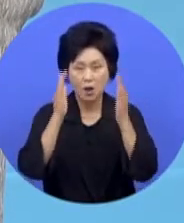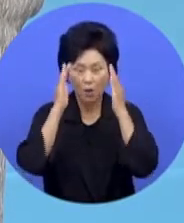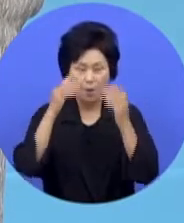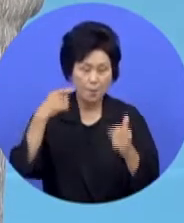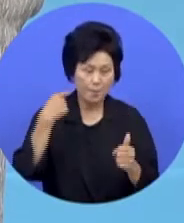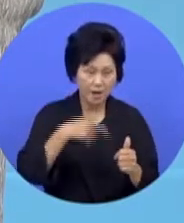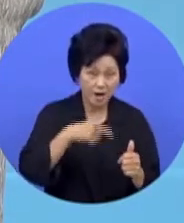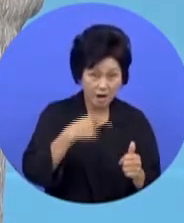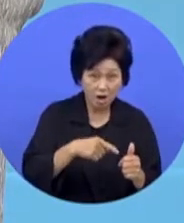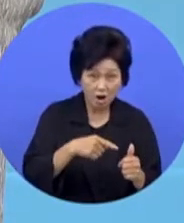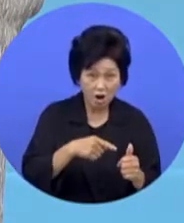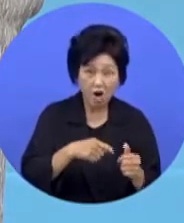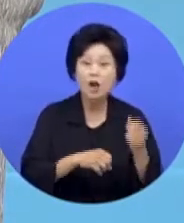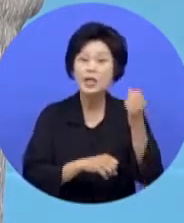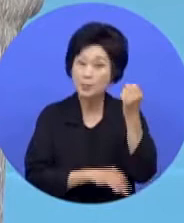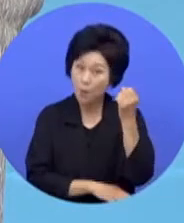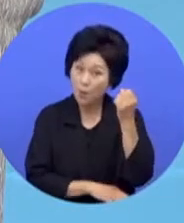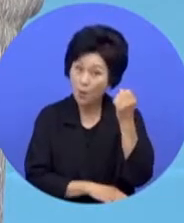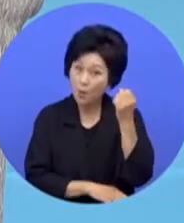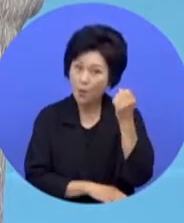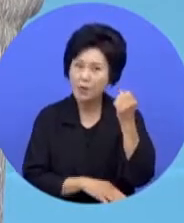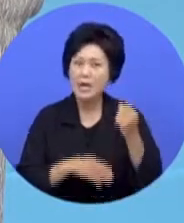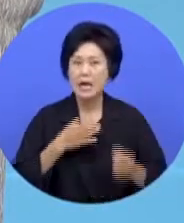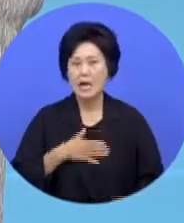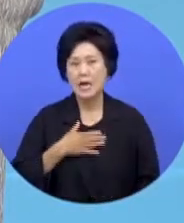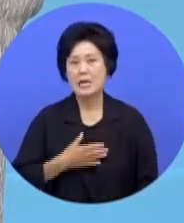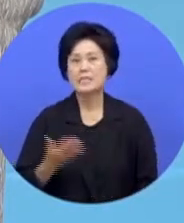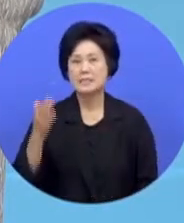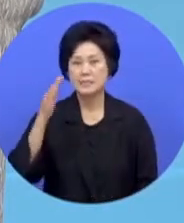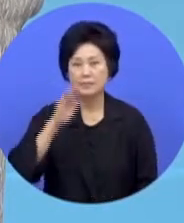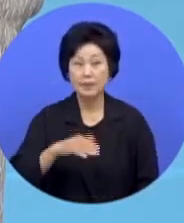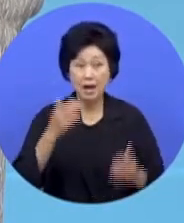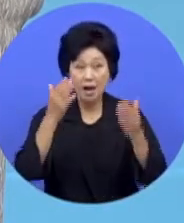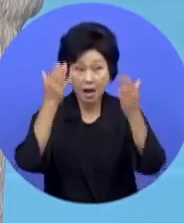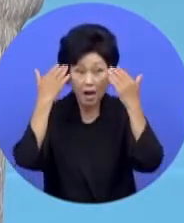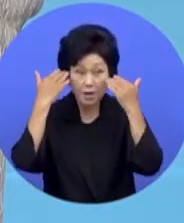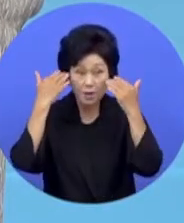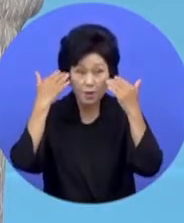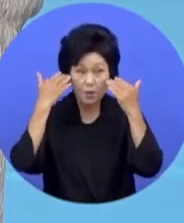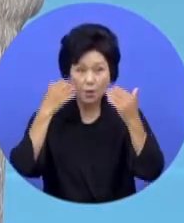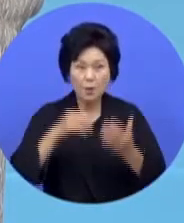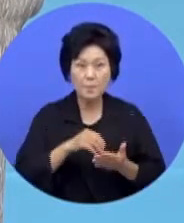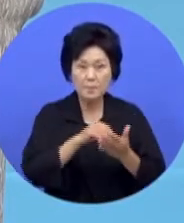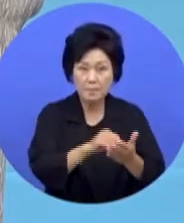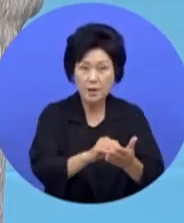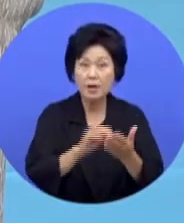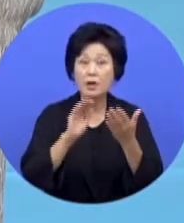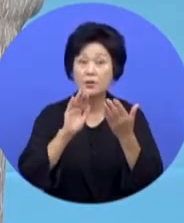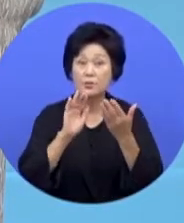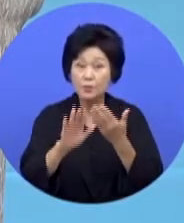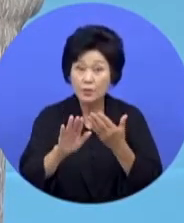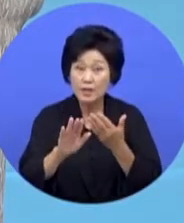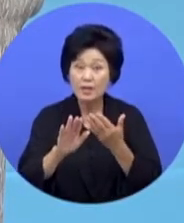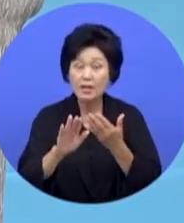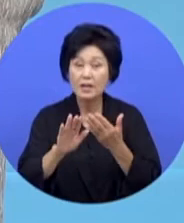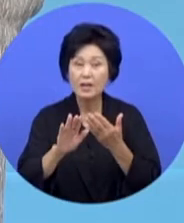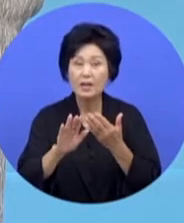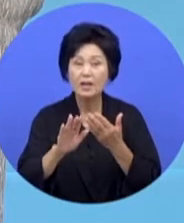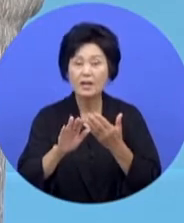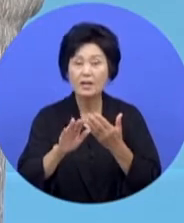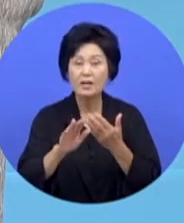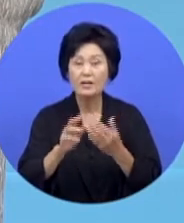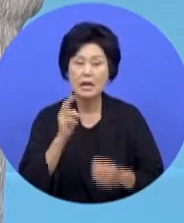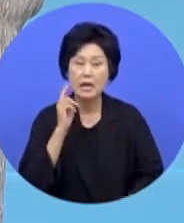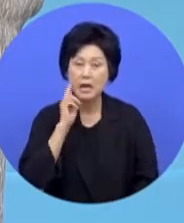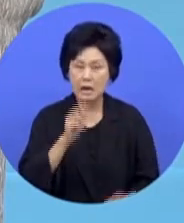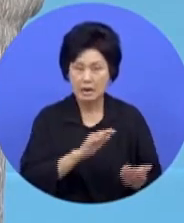이 기본이죠. 그렇죠. 예. 그런데 네. 이제 아이들이 학교를 가게 되면 학교를 가게 되면 이제